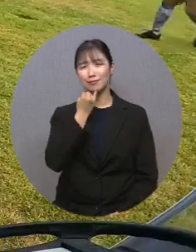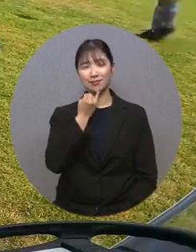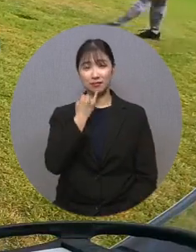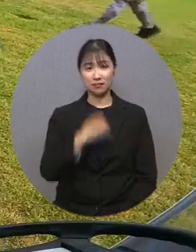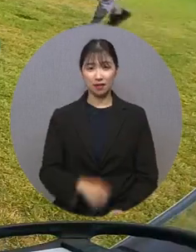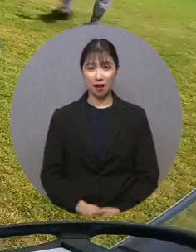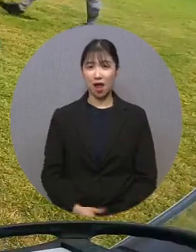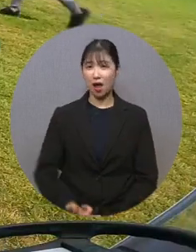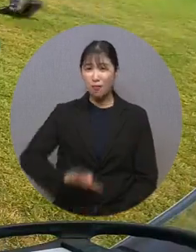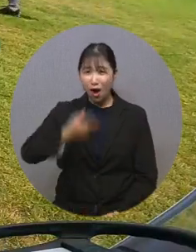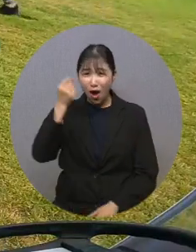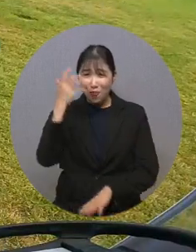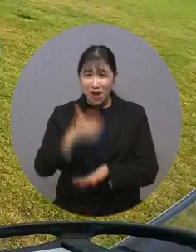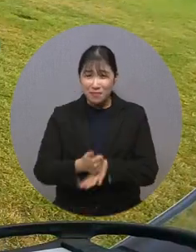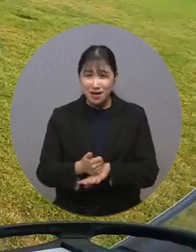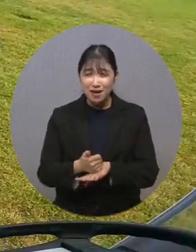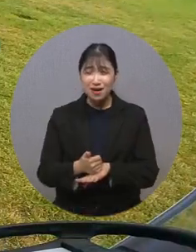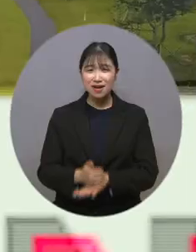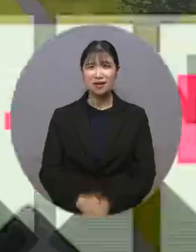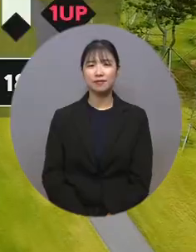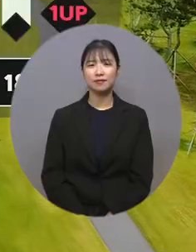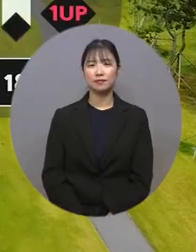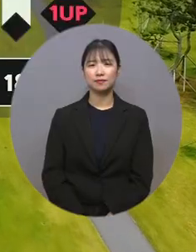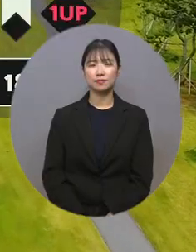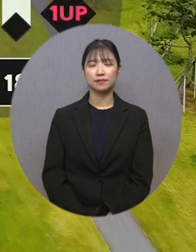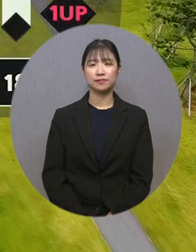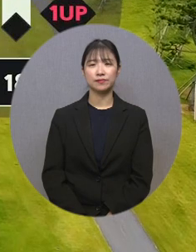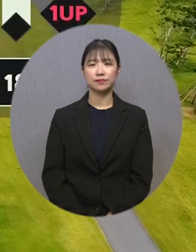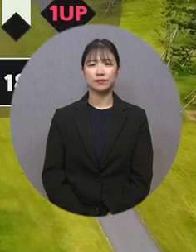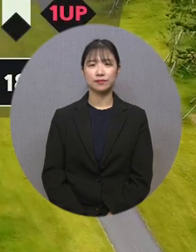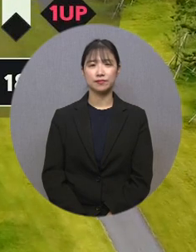홀이야? 여기까지 쩜쩜하게 가면 돼. 맞아. 벌써?